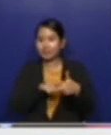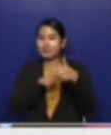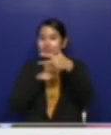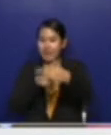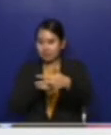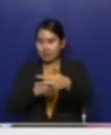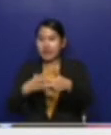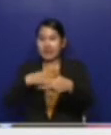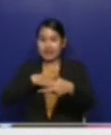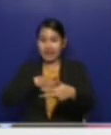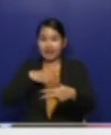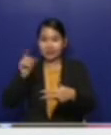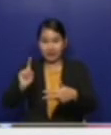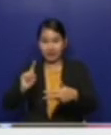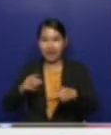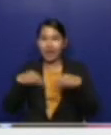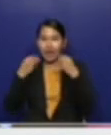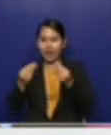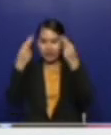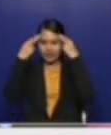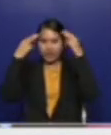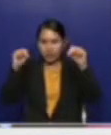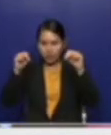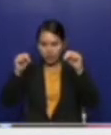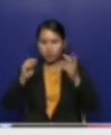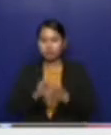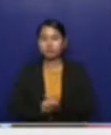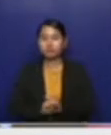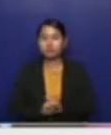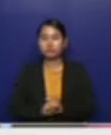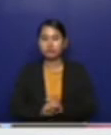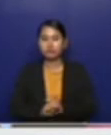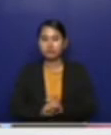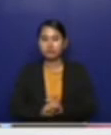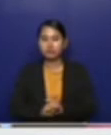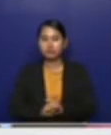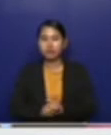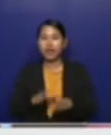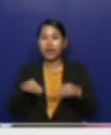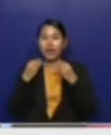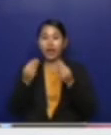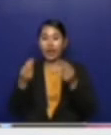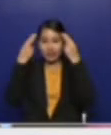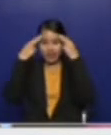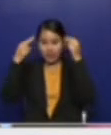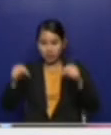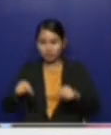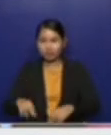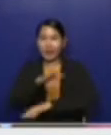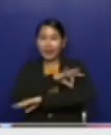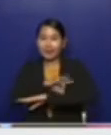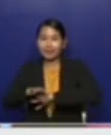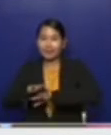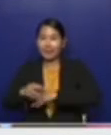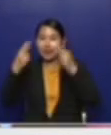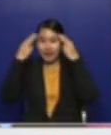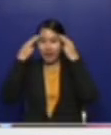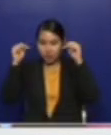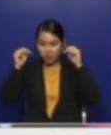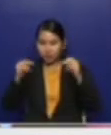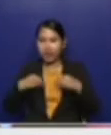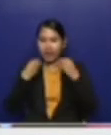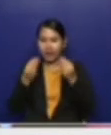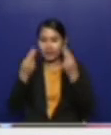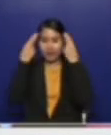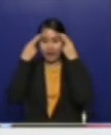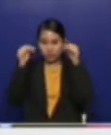าต้องการให้นายกรัฐมนตรีนะครับขีดเส้นใต้ครับนายกรัฐมนตรีเพราะนั่นตัวตร